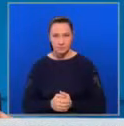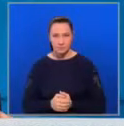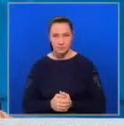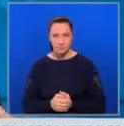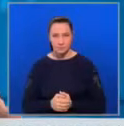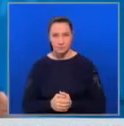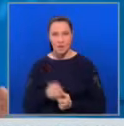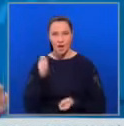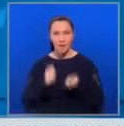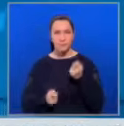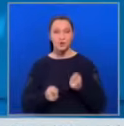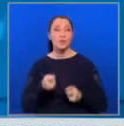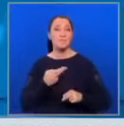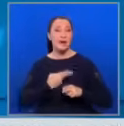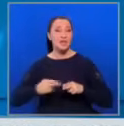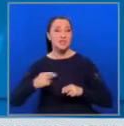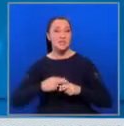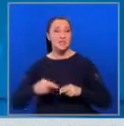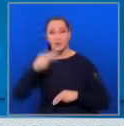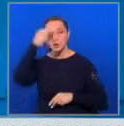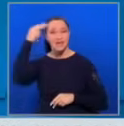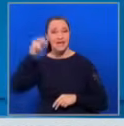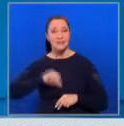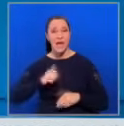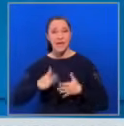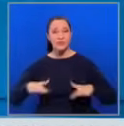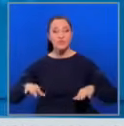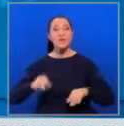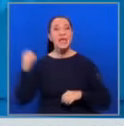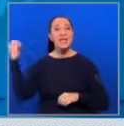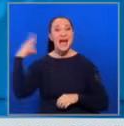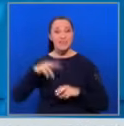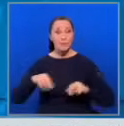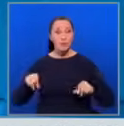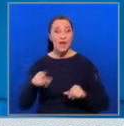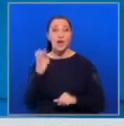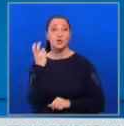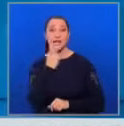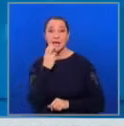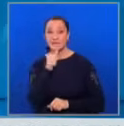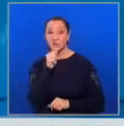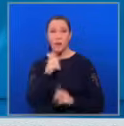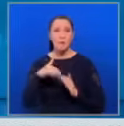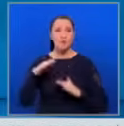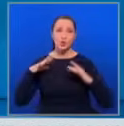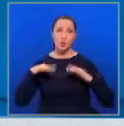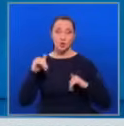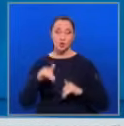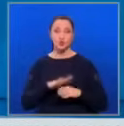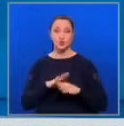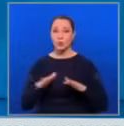експлоатация ремонтът на пречиствателната станция на язовир ясна поляна който захранва с вода повечето курорти по южното